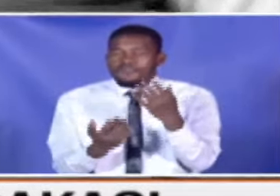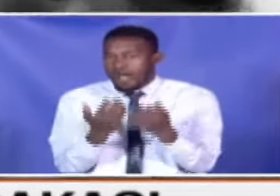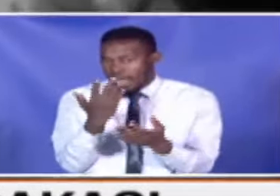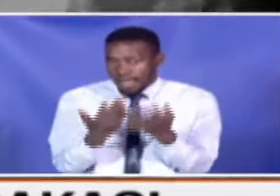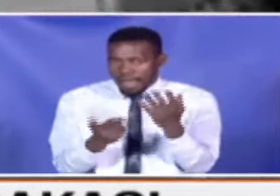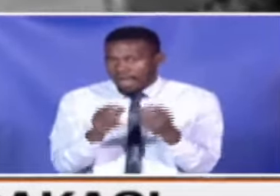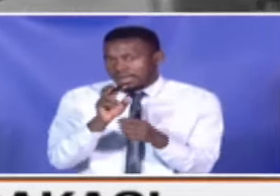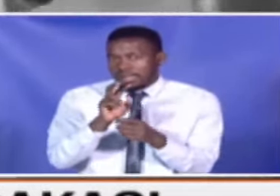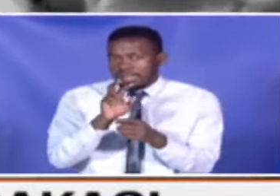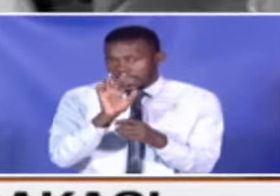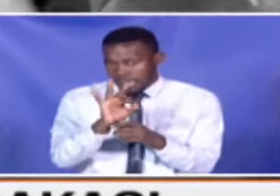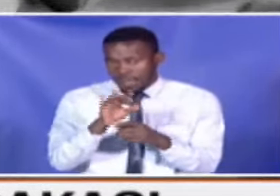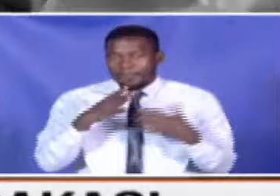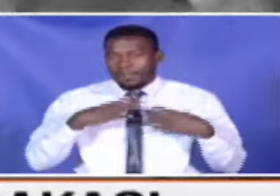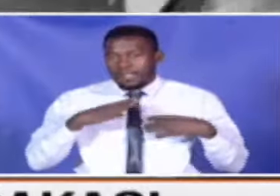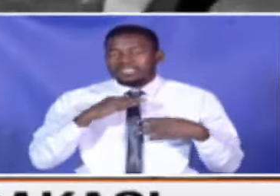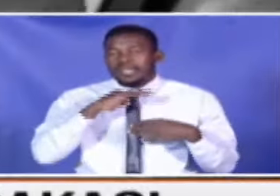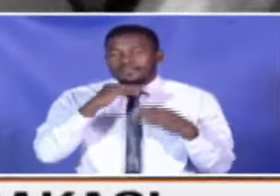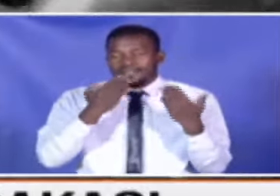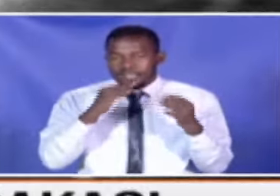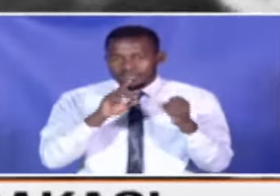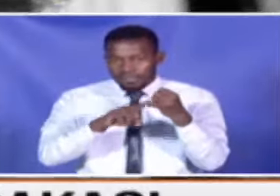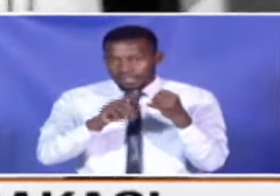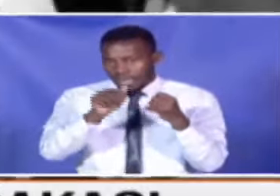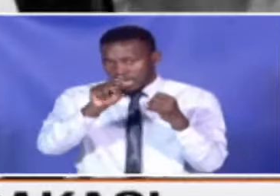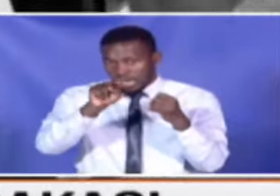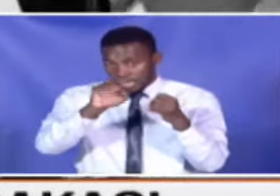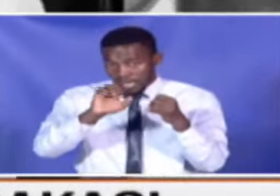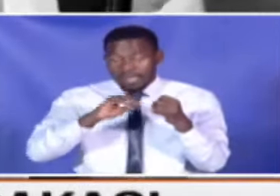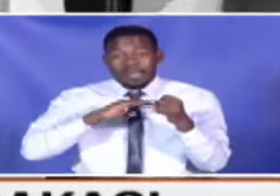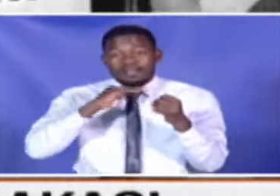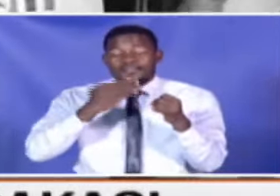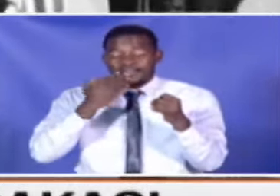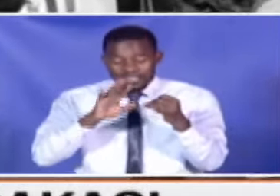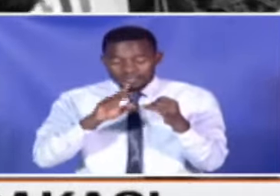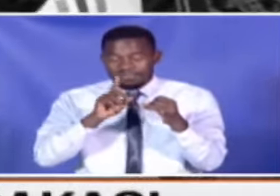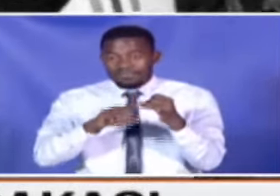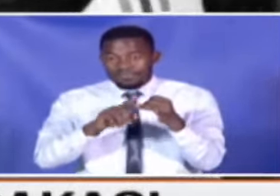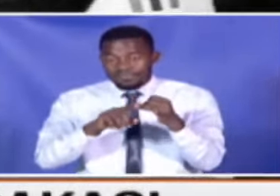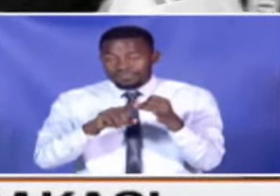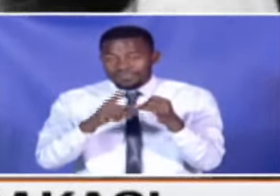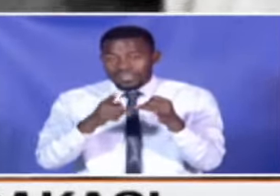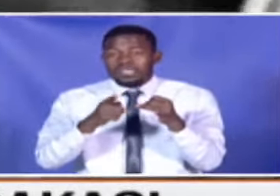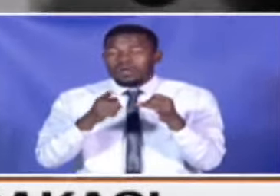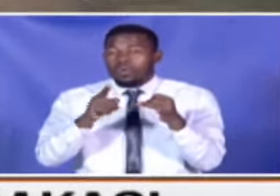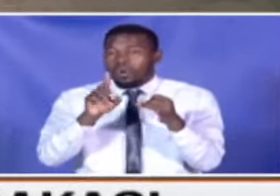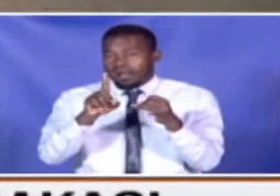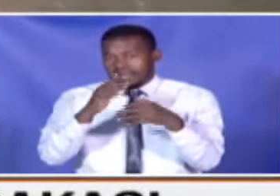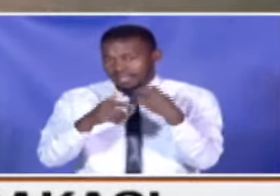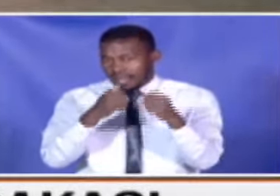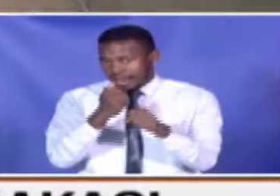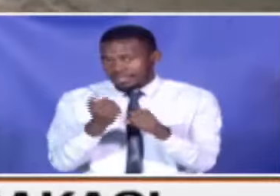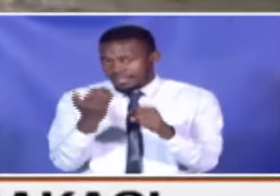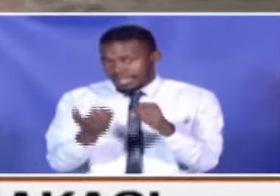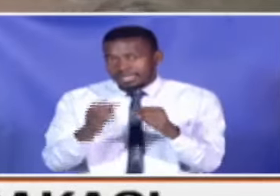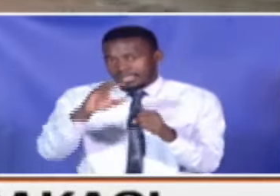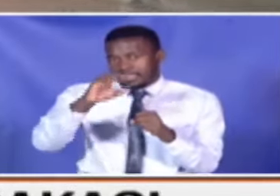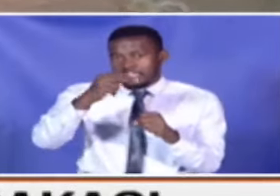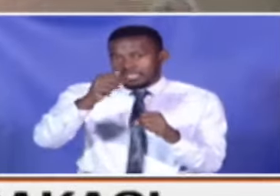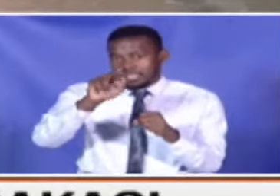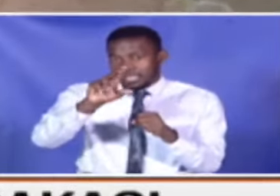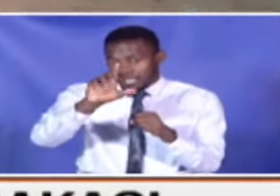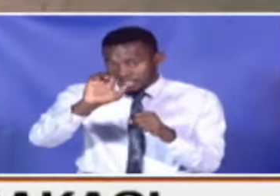wamefariki, wakiwa ni Ann Nyaguthi wa miaka 26 na mtoto wa mwaka moja Charles Masharia, pamoja na watu